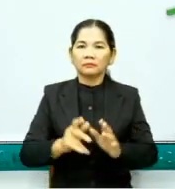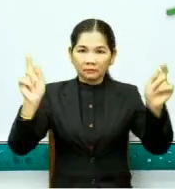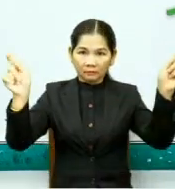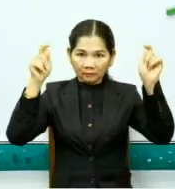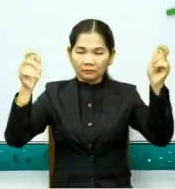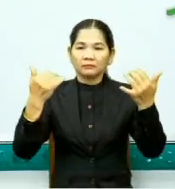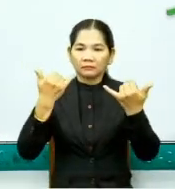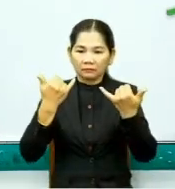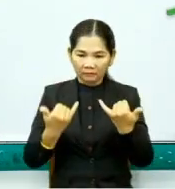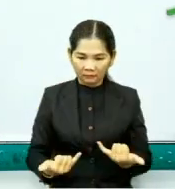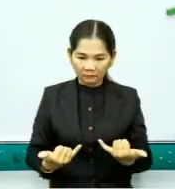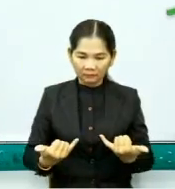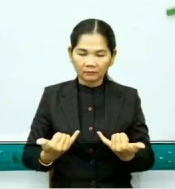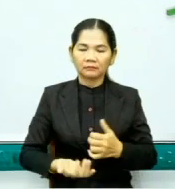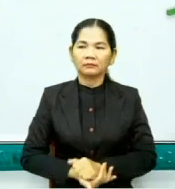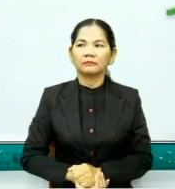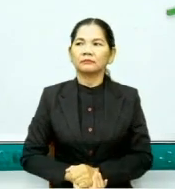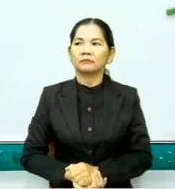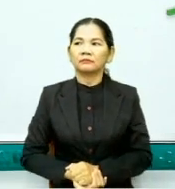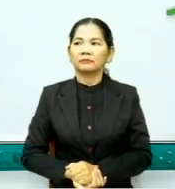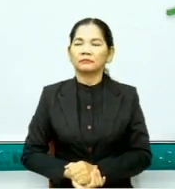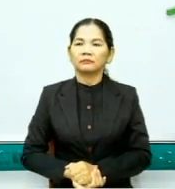bón nỉ